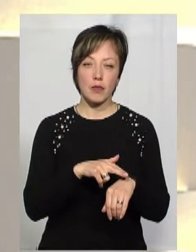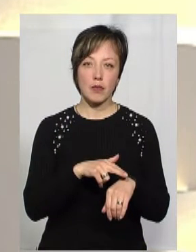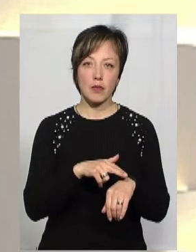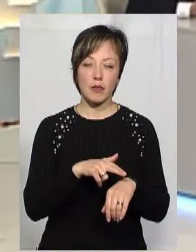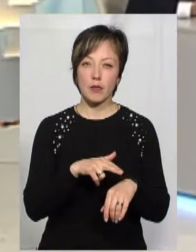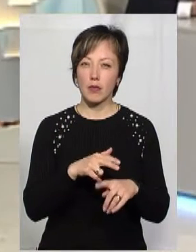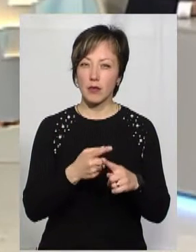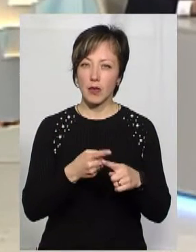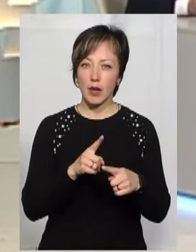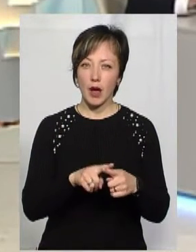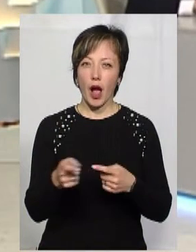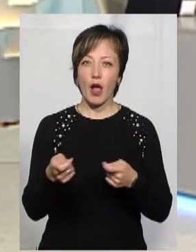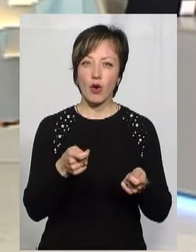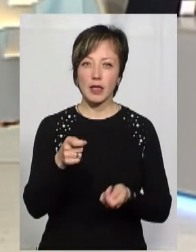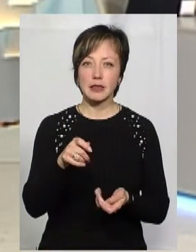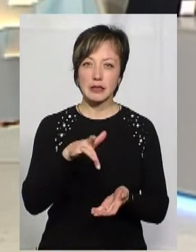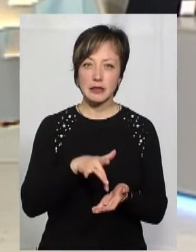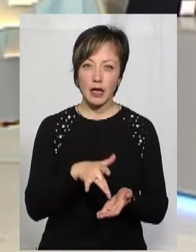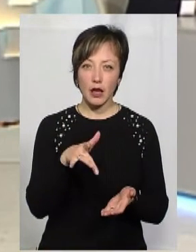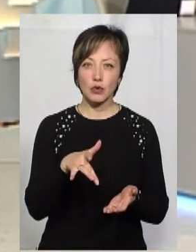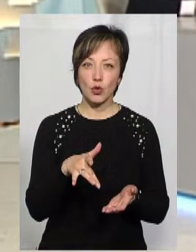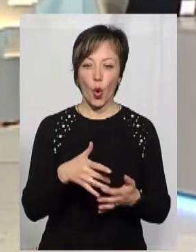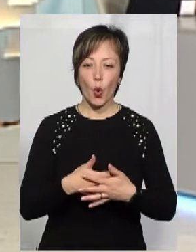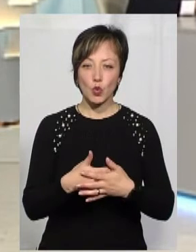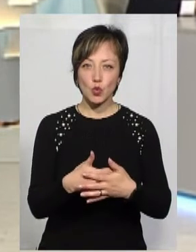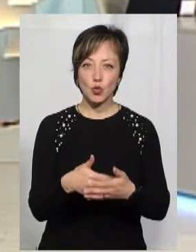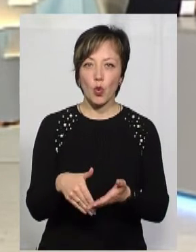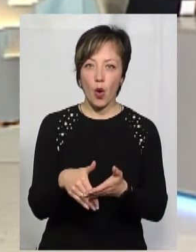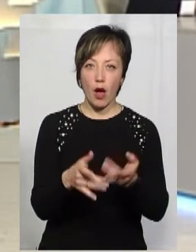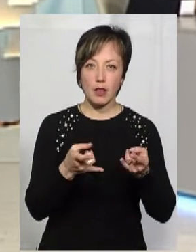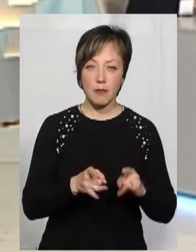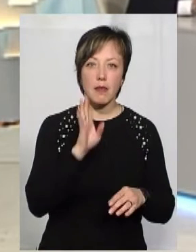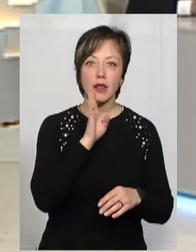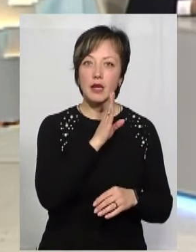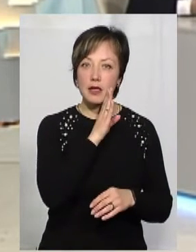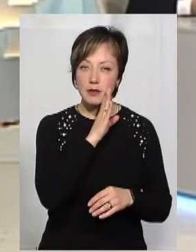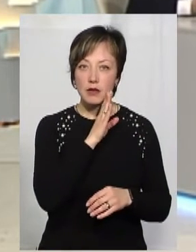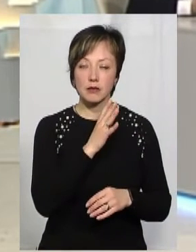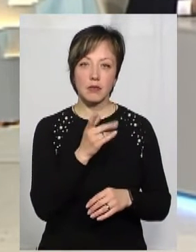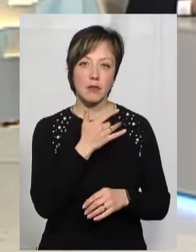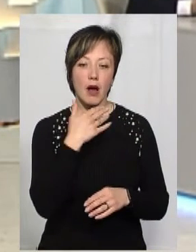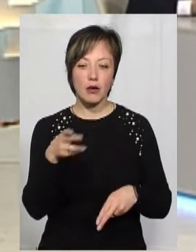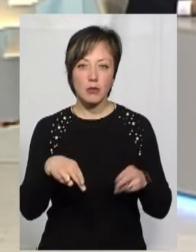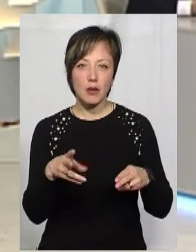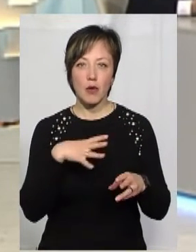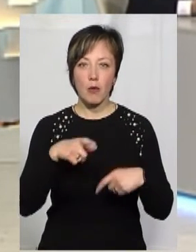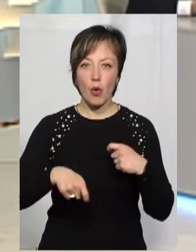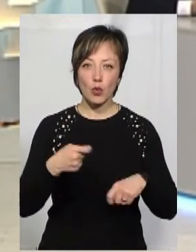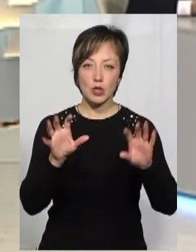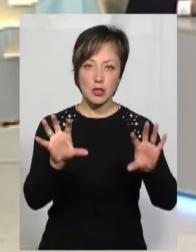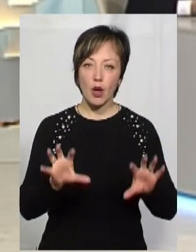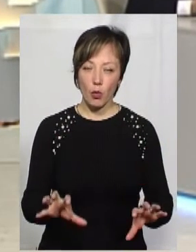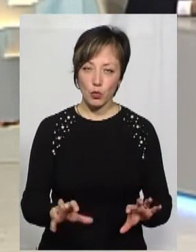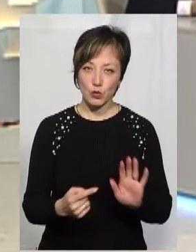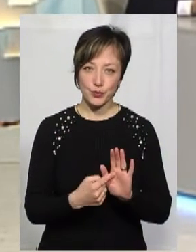Слідством було встановлено, що центром проведено більше тисячі операцій, пов'язаних з сурогатним материнством, багато з них мали ознаки порушення